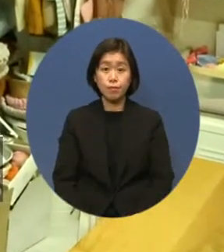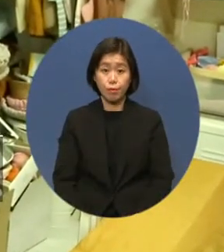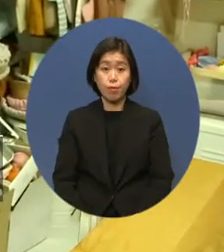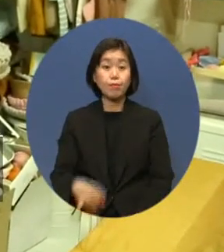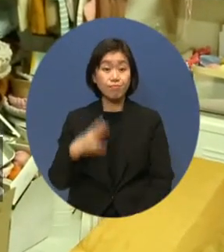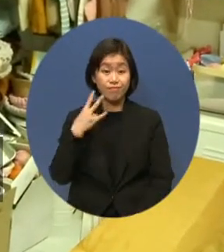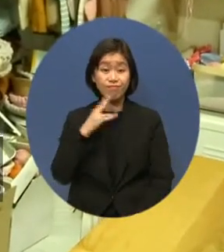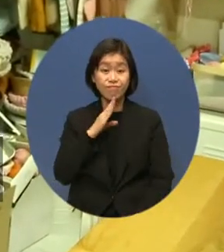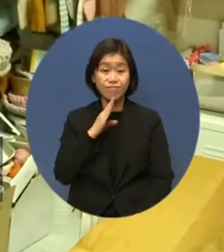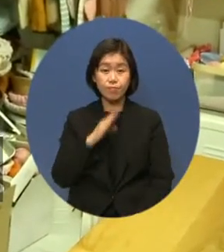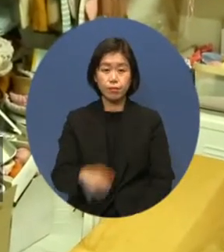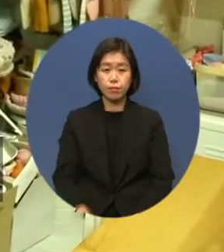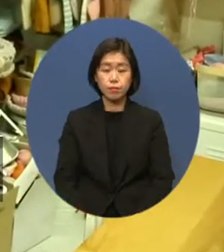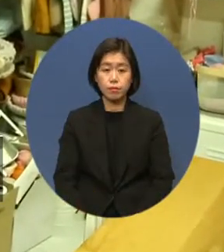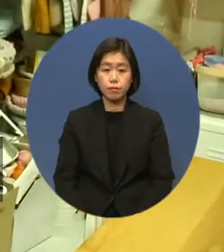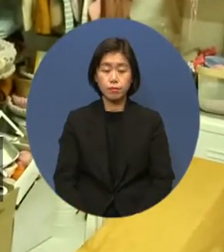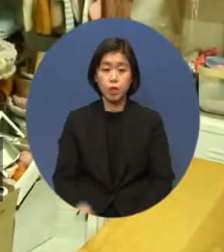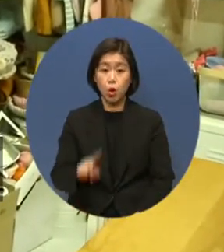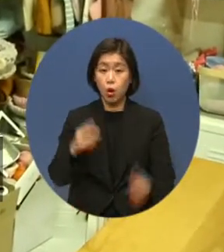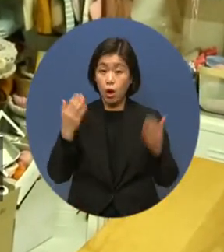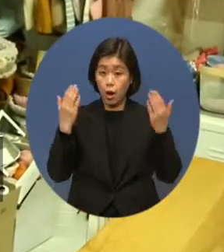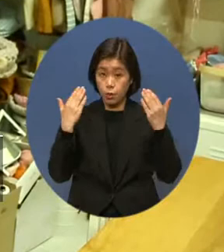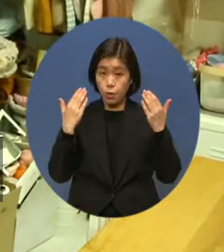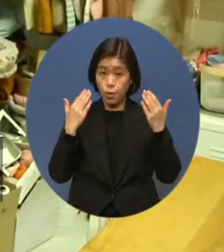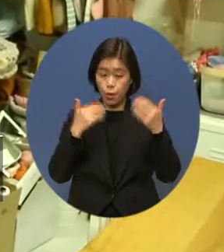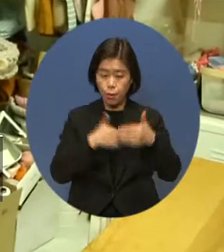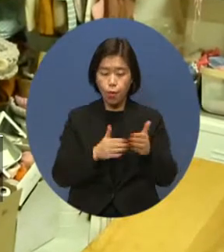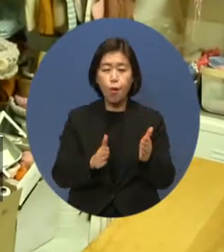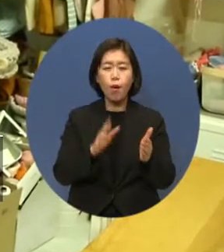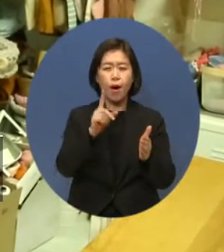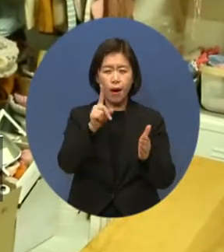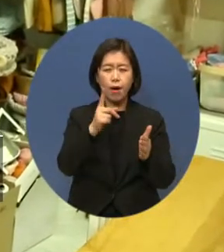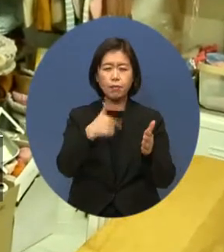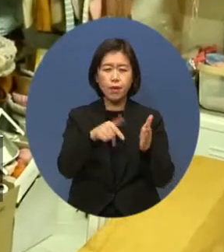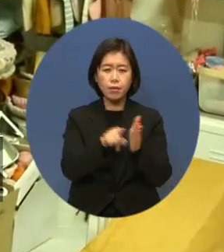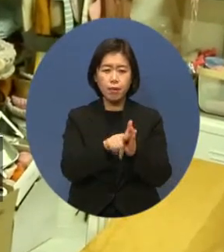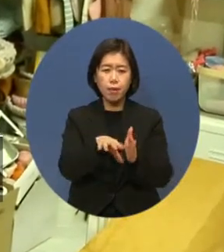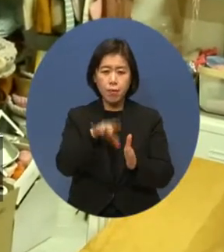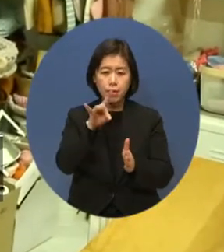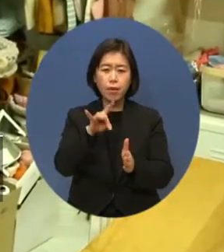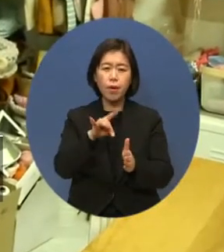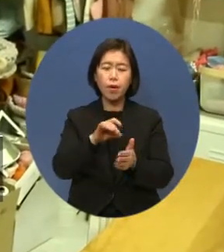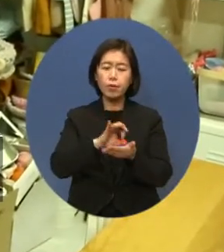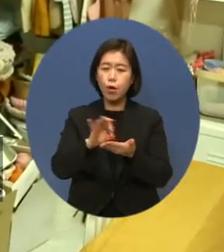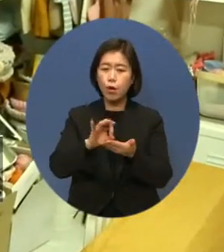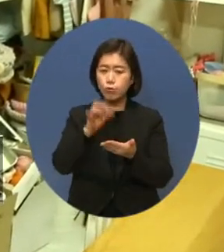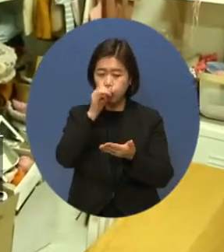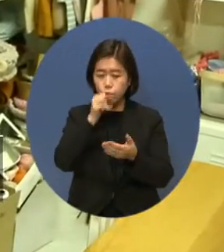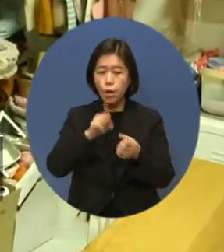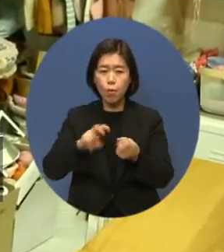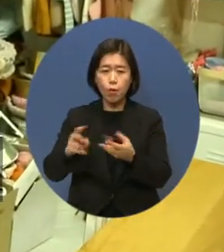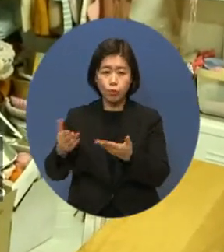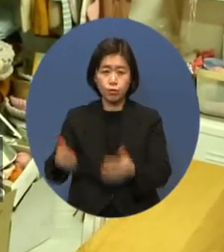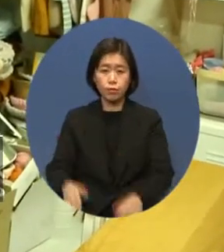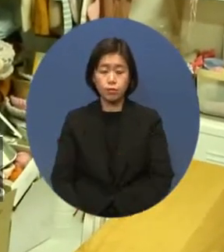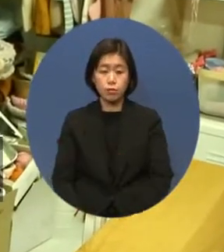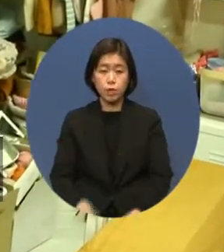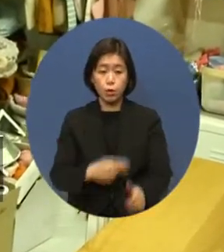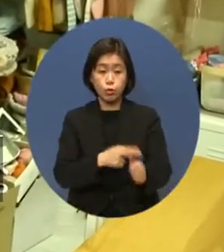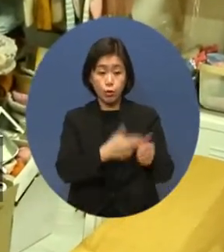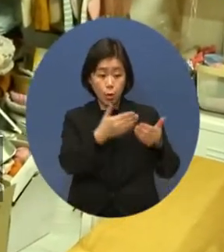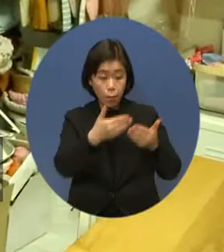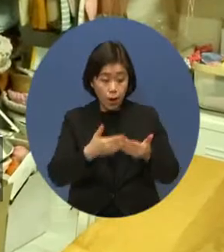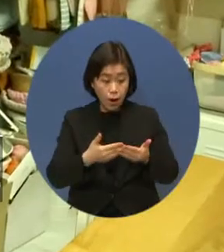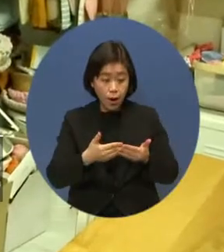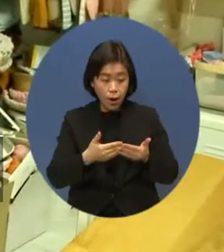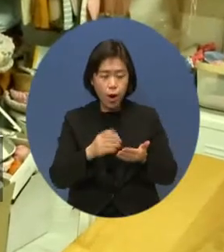네. 지금 한 학급 정도만 먼저 보내드리는 거거든요. 그래서 선생님이 사용해보시고 그리고